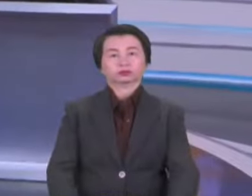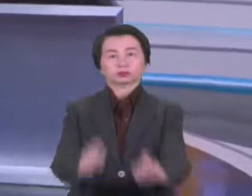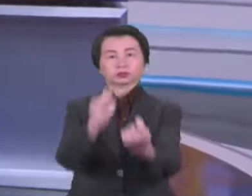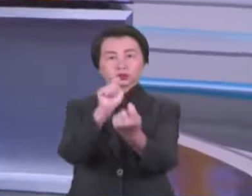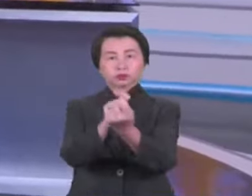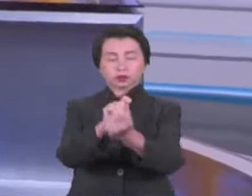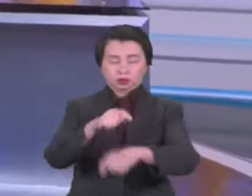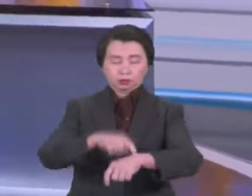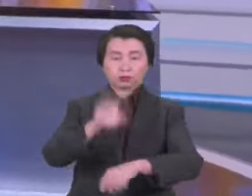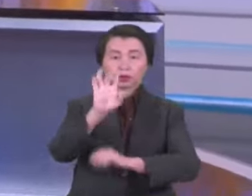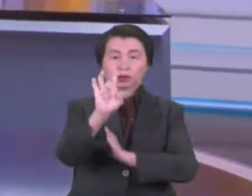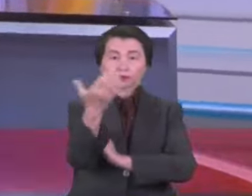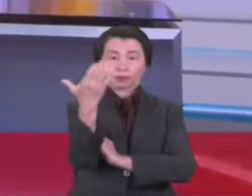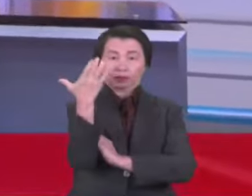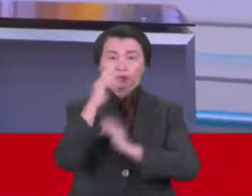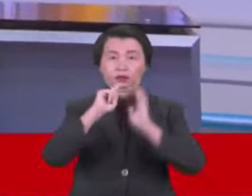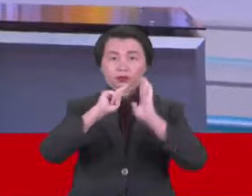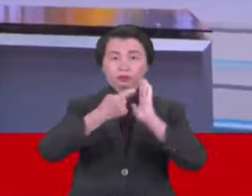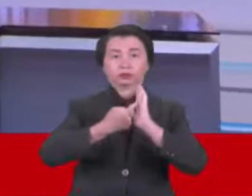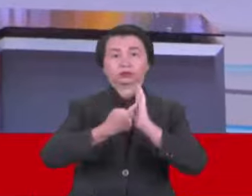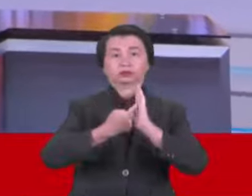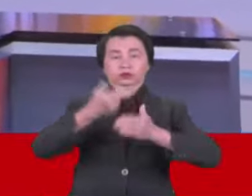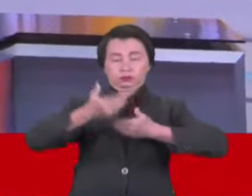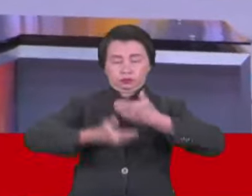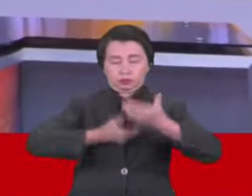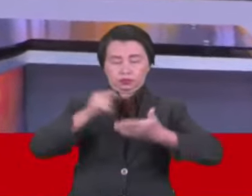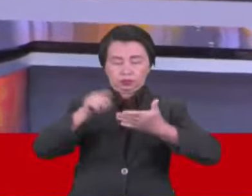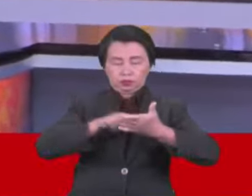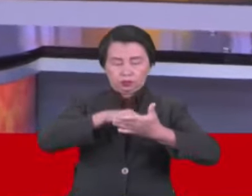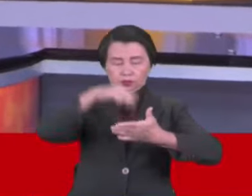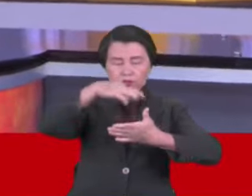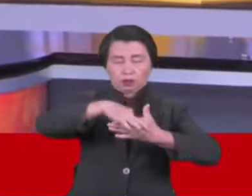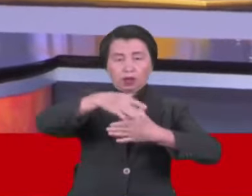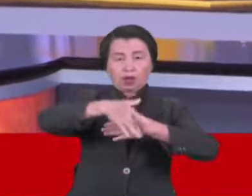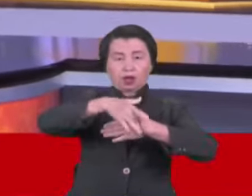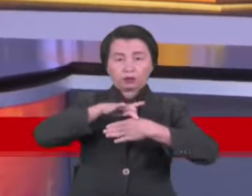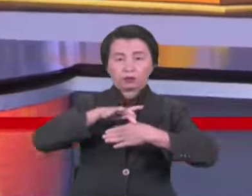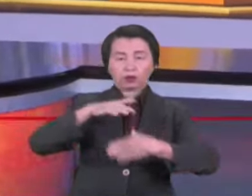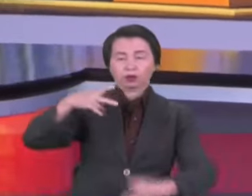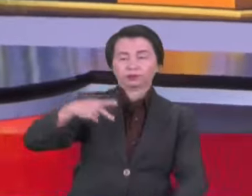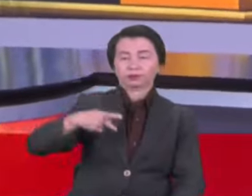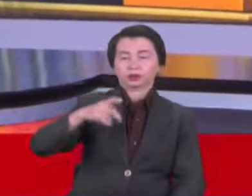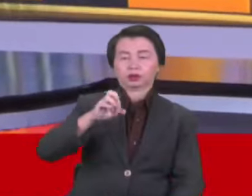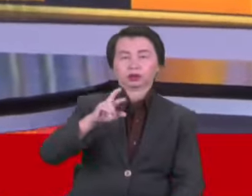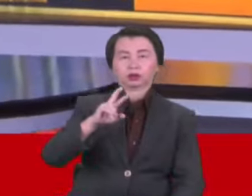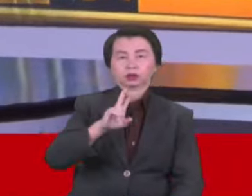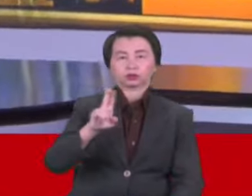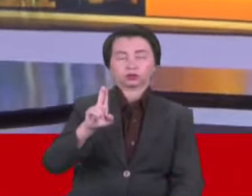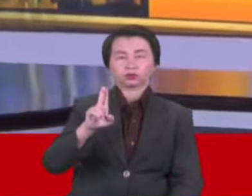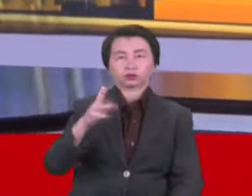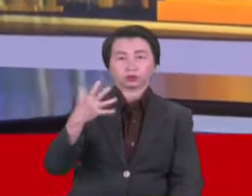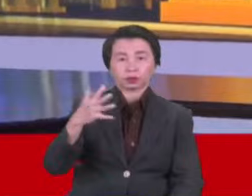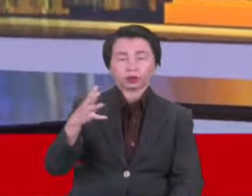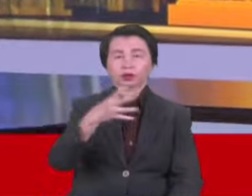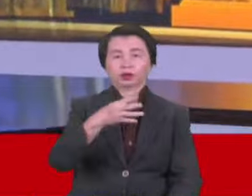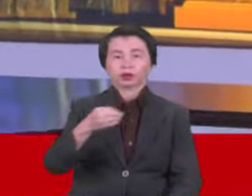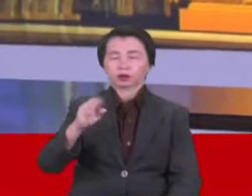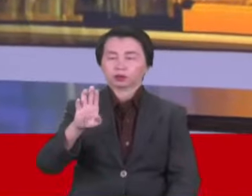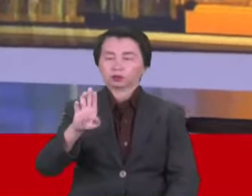Tepat pukul 8 pagi tadi bermula secara rasminya proses pengundian awal PRU15 dan pilihan raya kecil Dun Bugaya